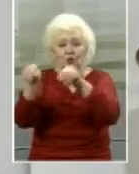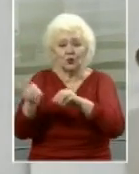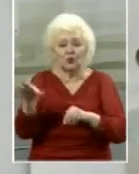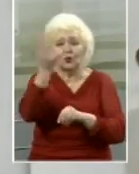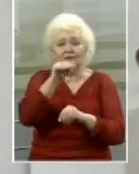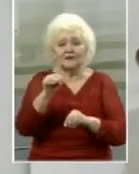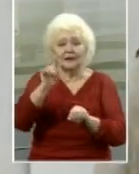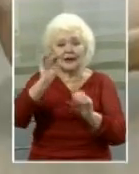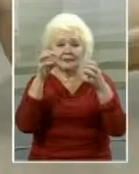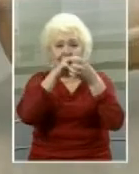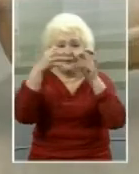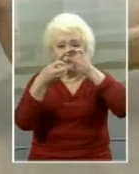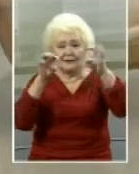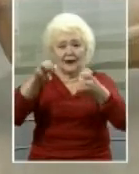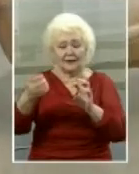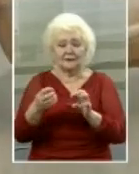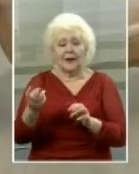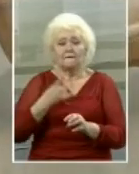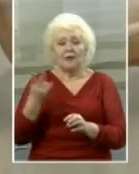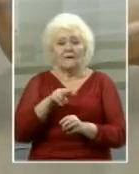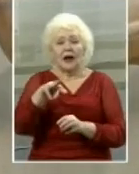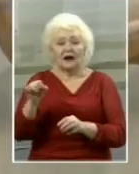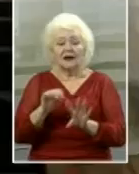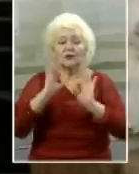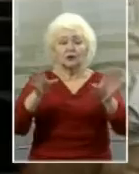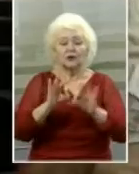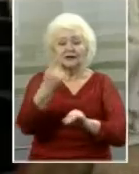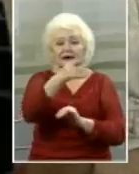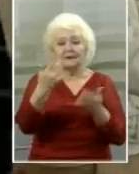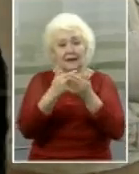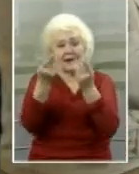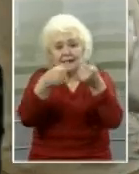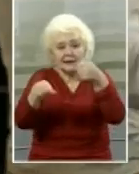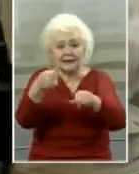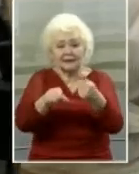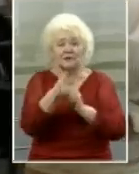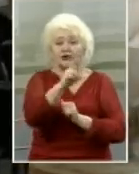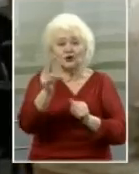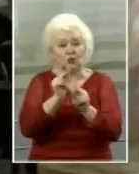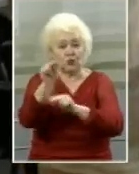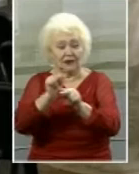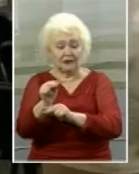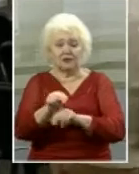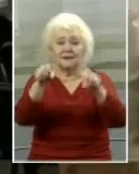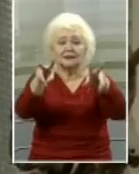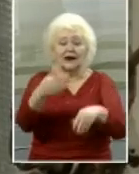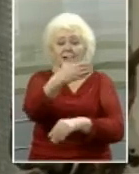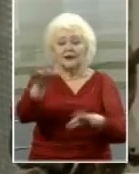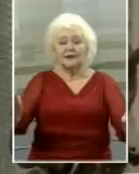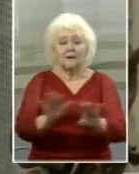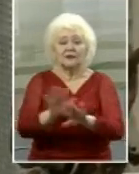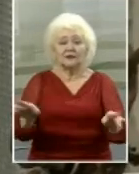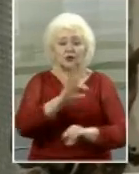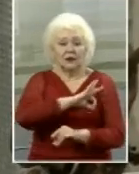всі нарости. Пан Михайло розказує, що техніці різьблення його ніхто не навчав. За фахом він музикант